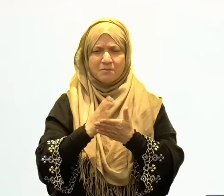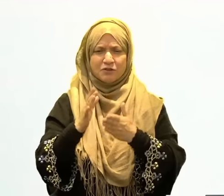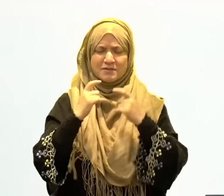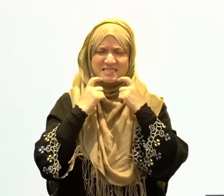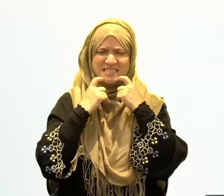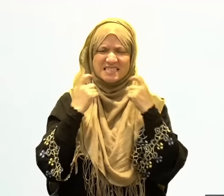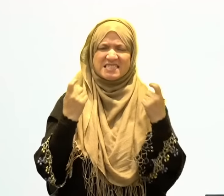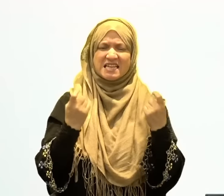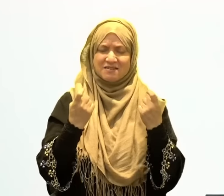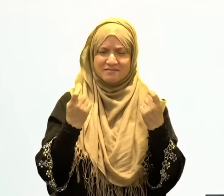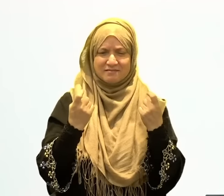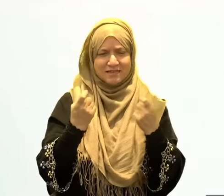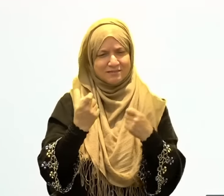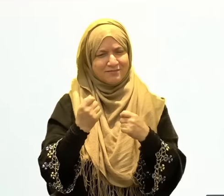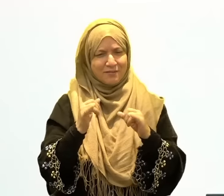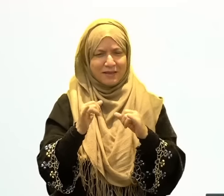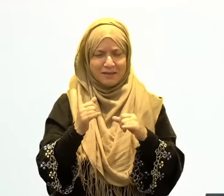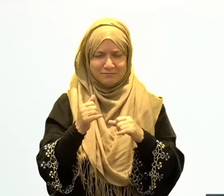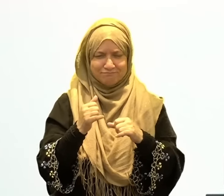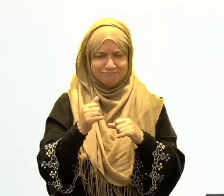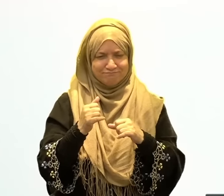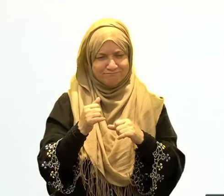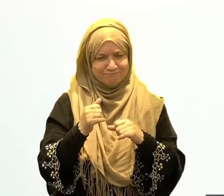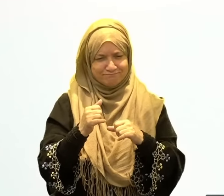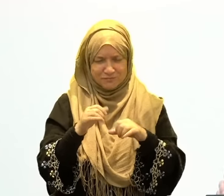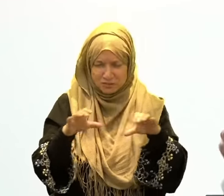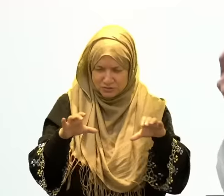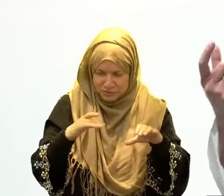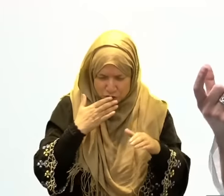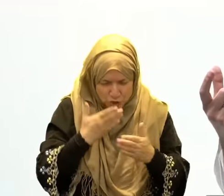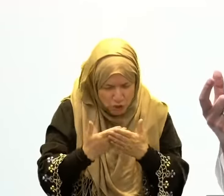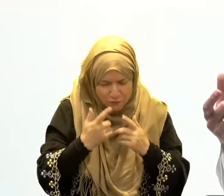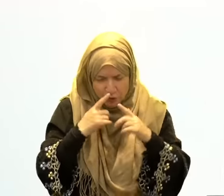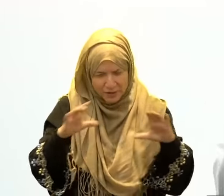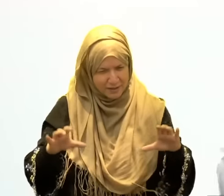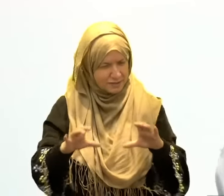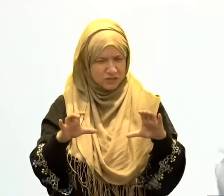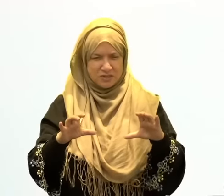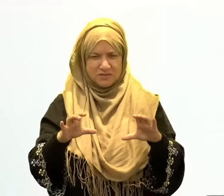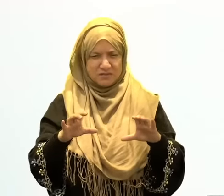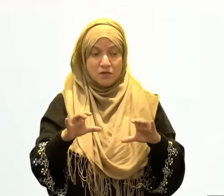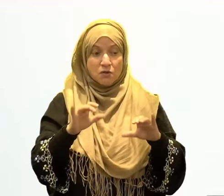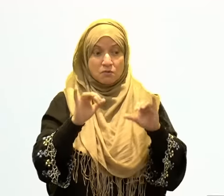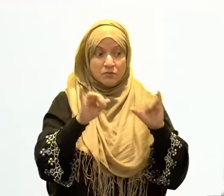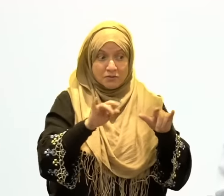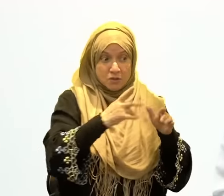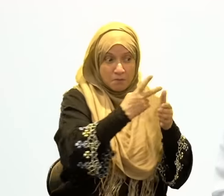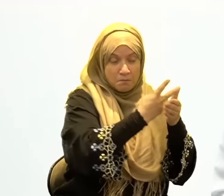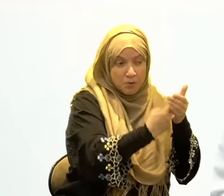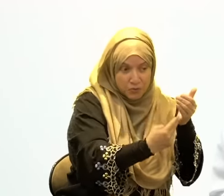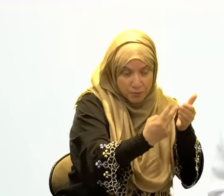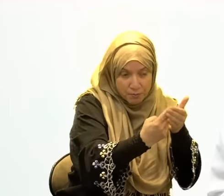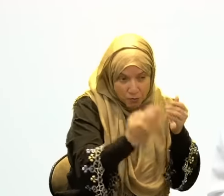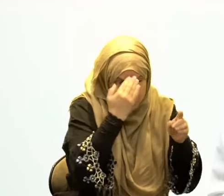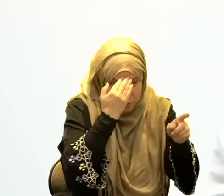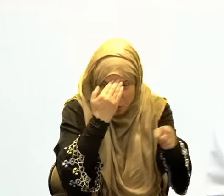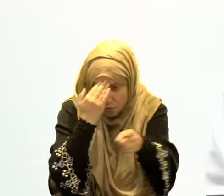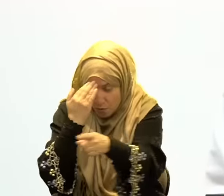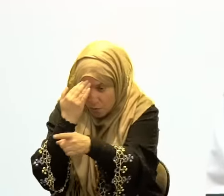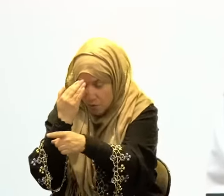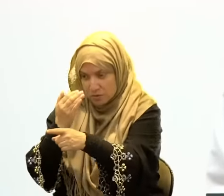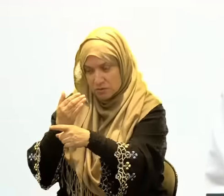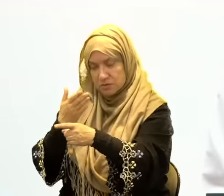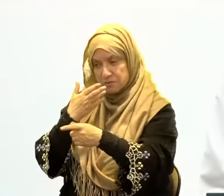because the beauty of the advice of the Prophet ﷺ is that he could say in one sentence what we try to say in 30 minutes. A